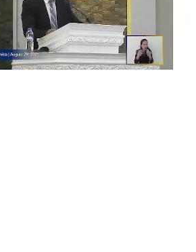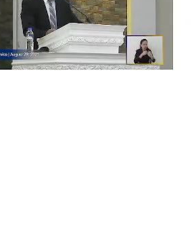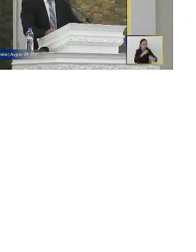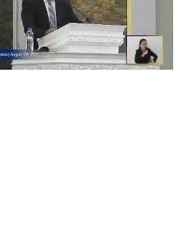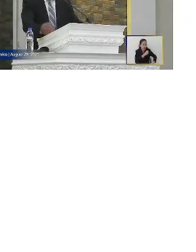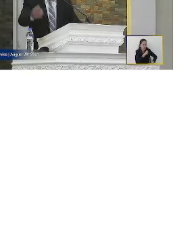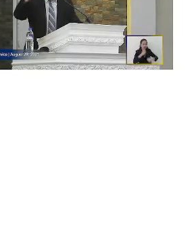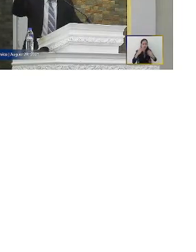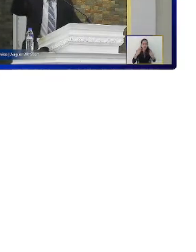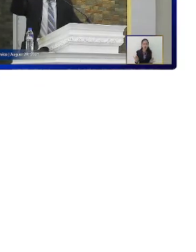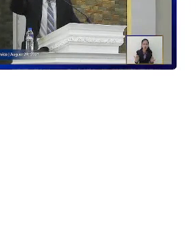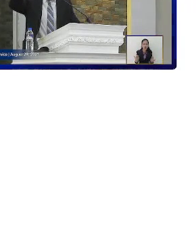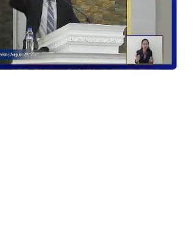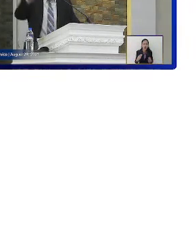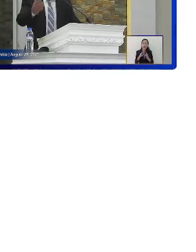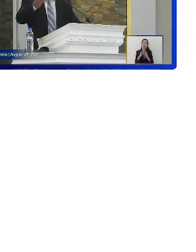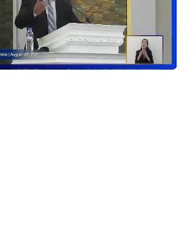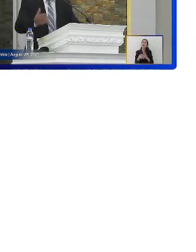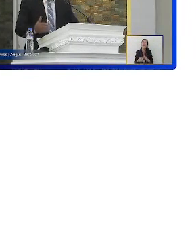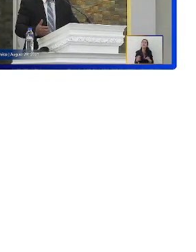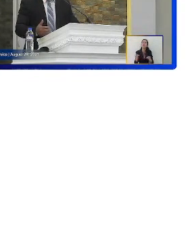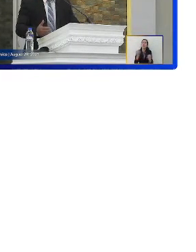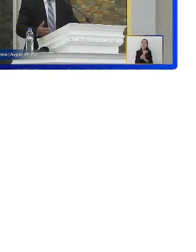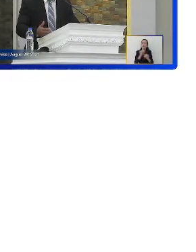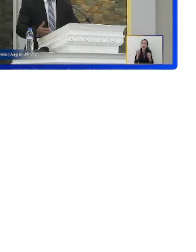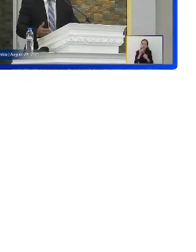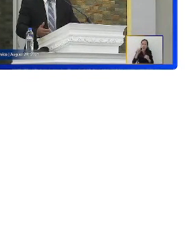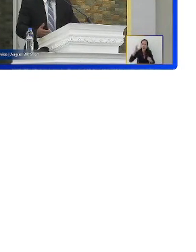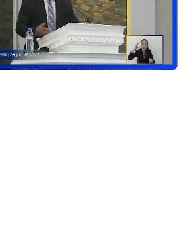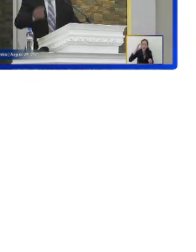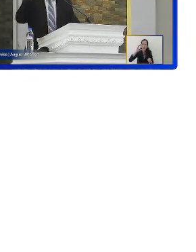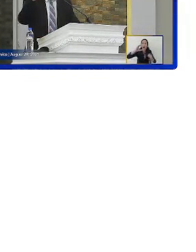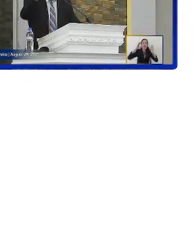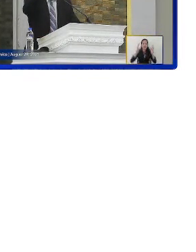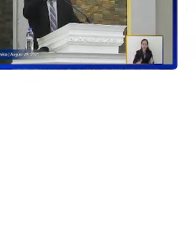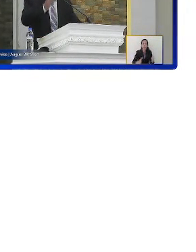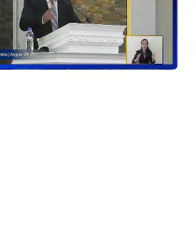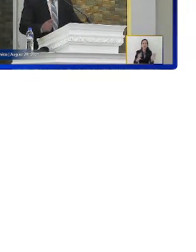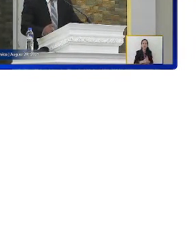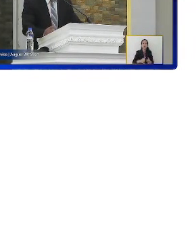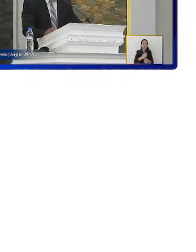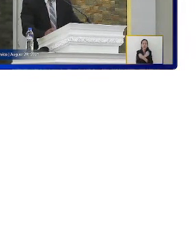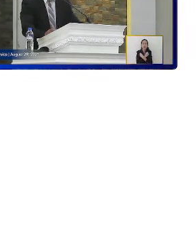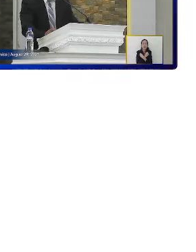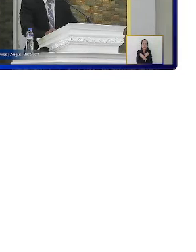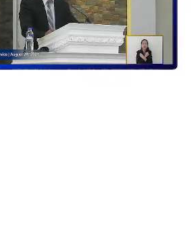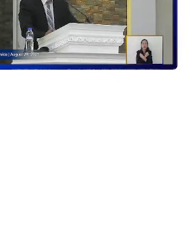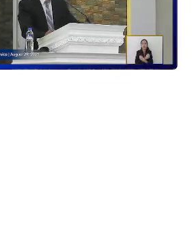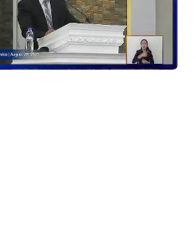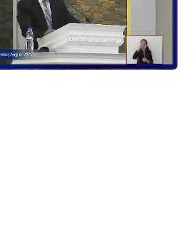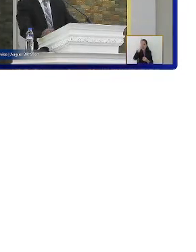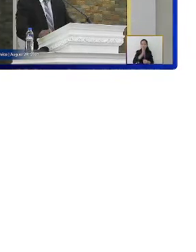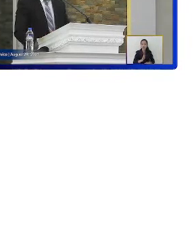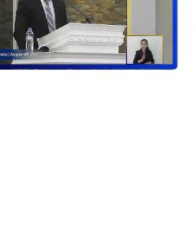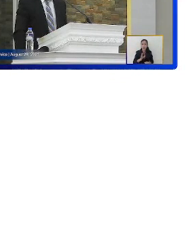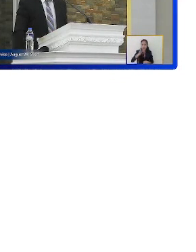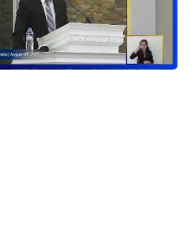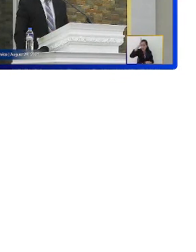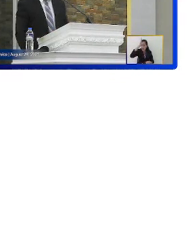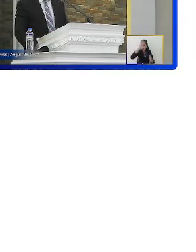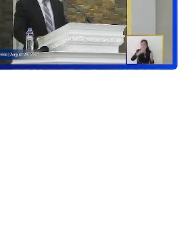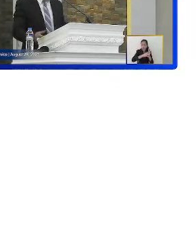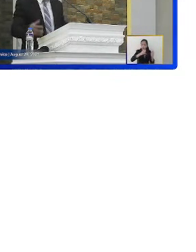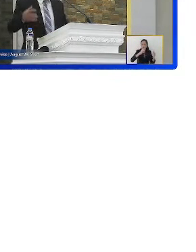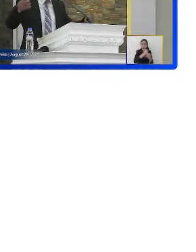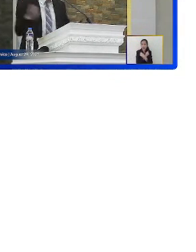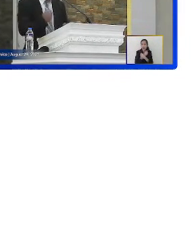yon? Kung wala kayong isang commander na nagmamahal sa salita ng Diyos, hahayaan kayo magliwaliw ngayong umagang ito. Pero